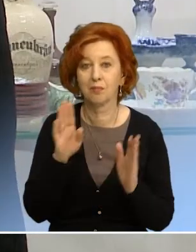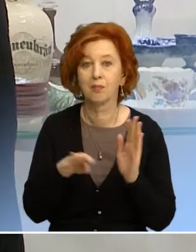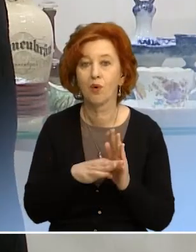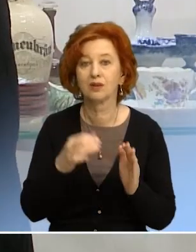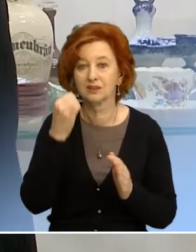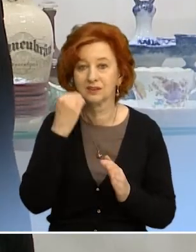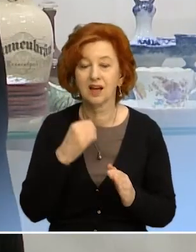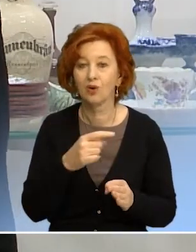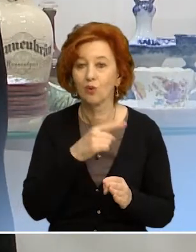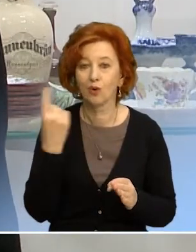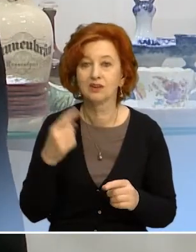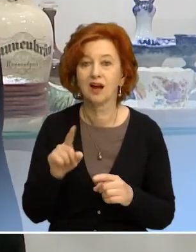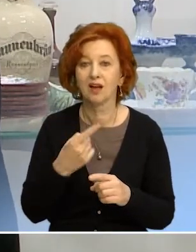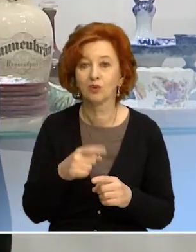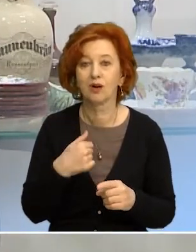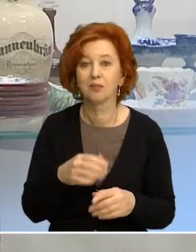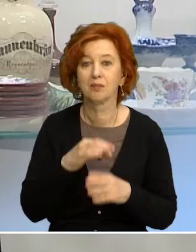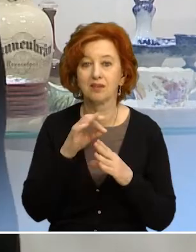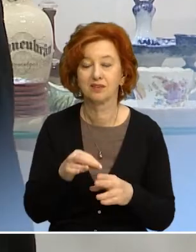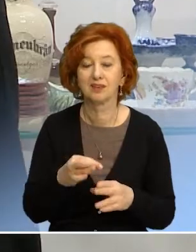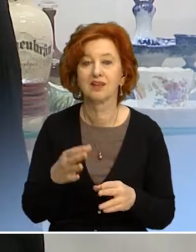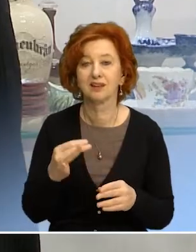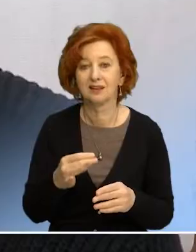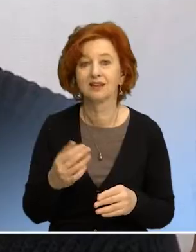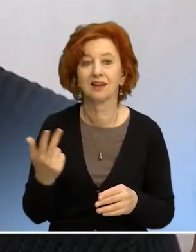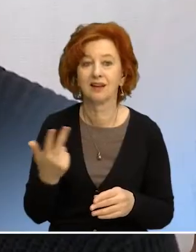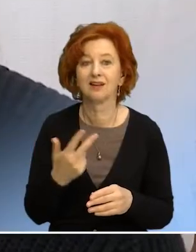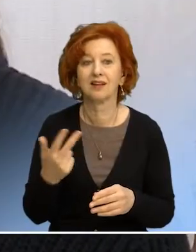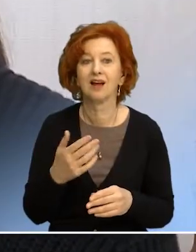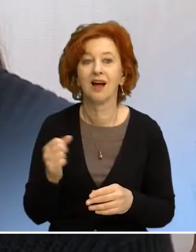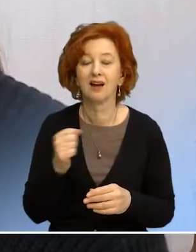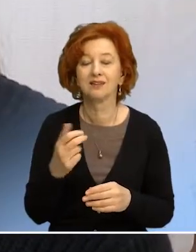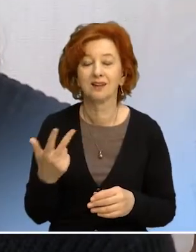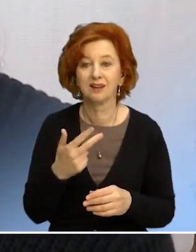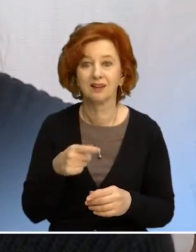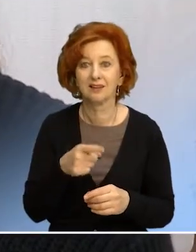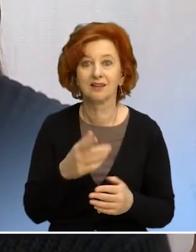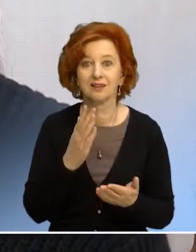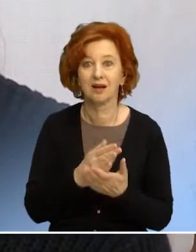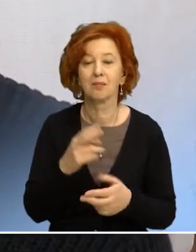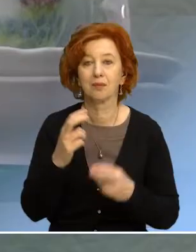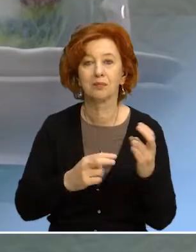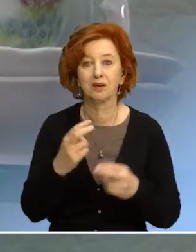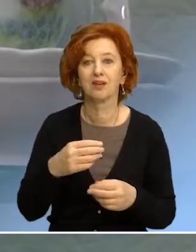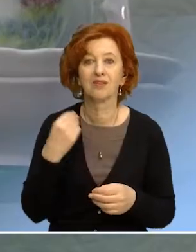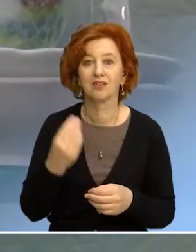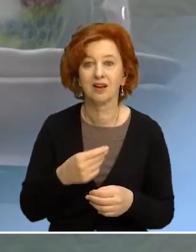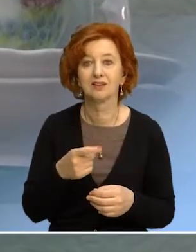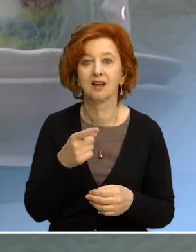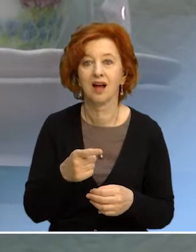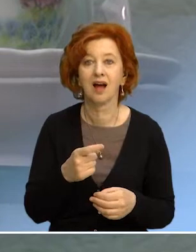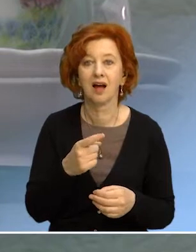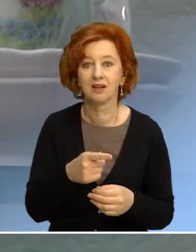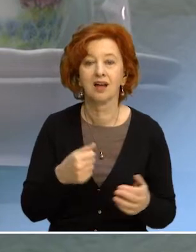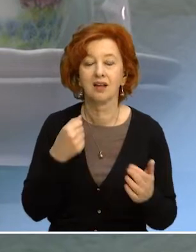под старую Россию, который тогда был моден, царствование Александра III, и произведен на том самом предприятии Франца Гарднера.